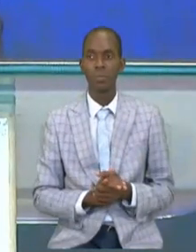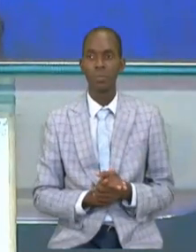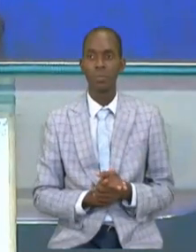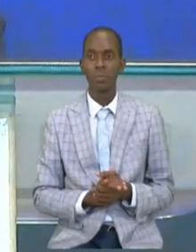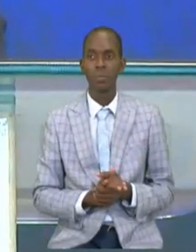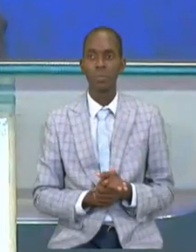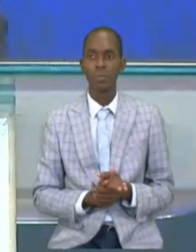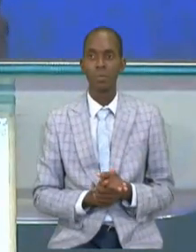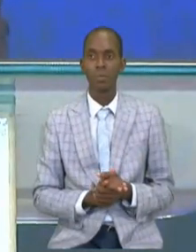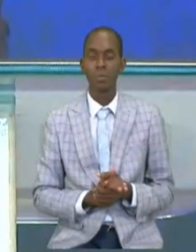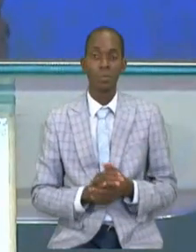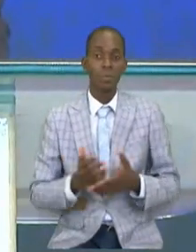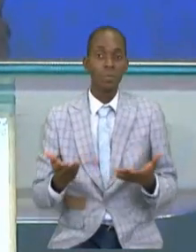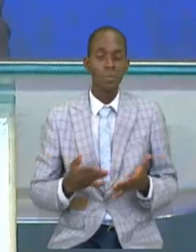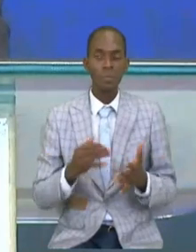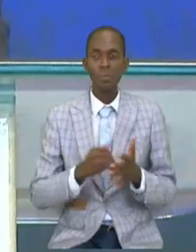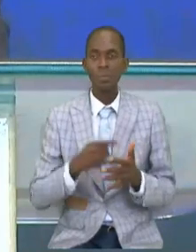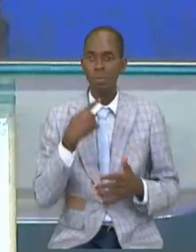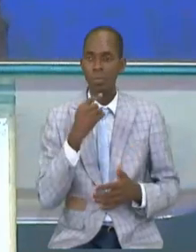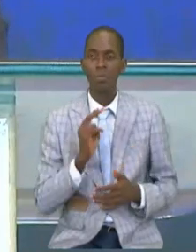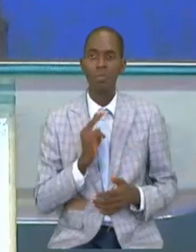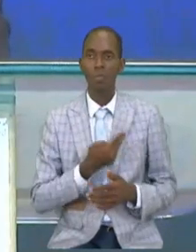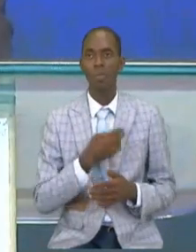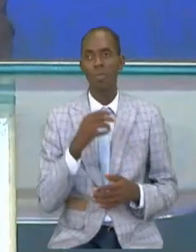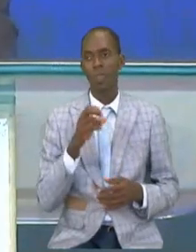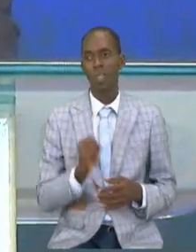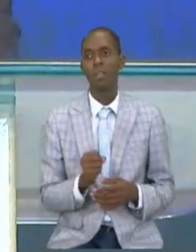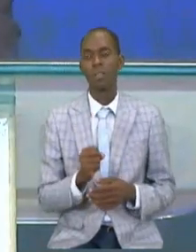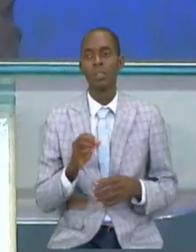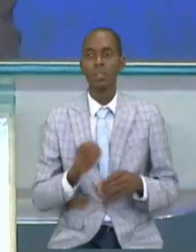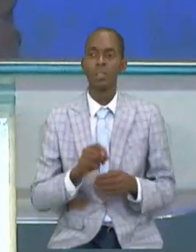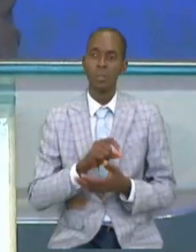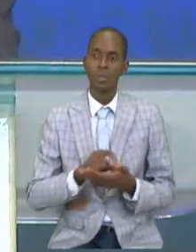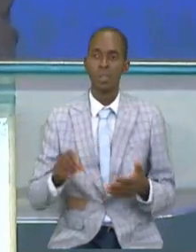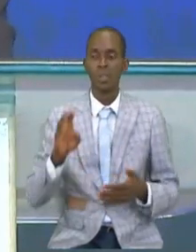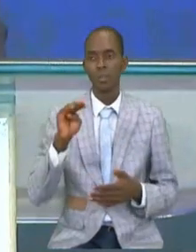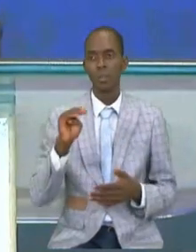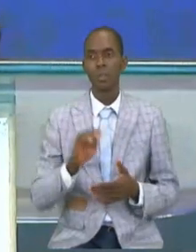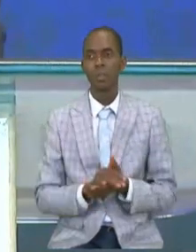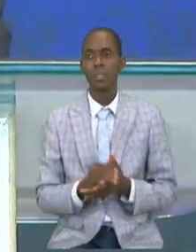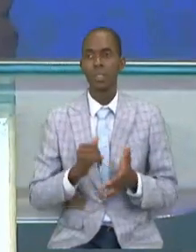Romains 8, verset 14. Ici, cela nous dit,